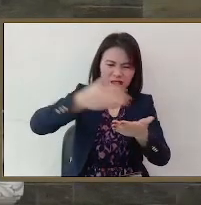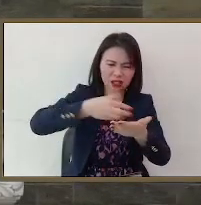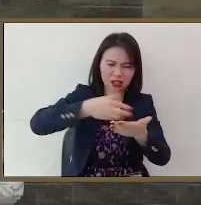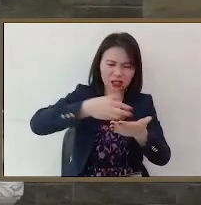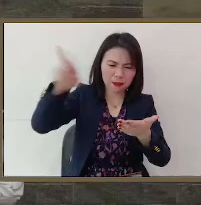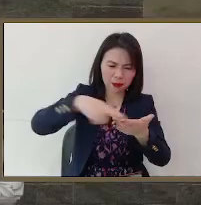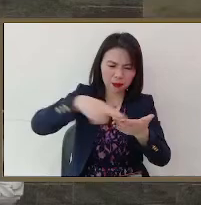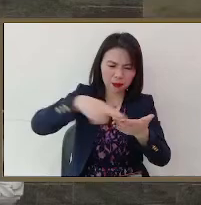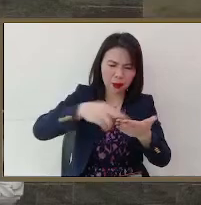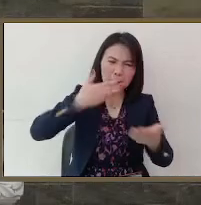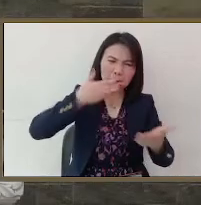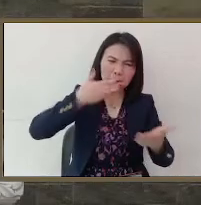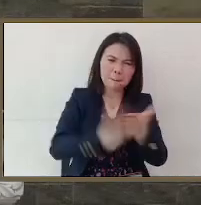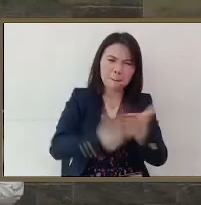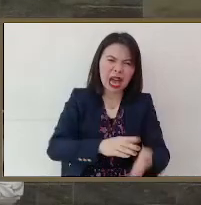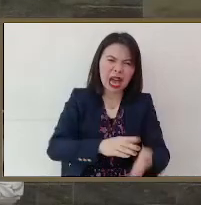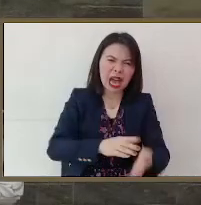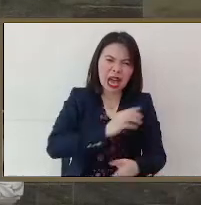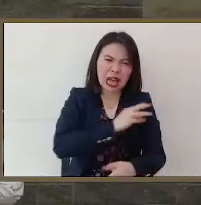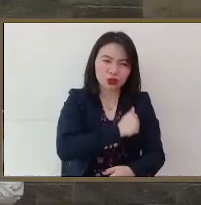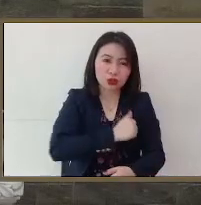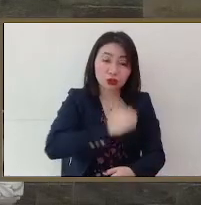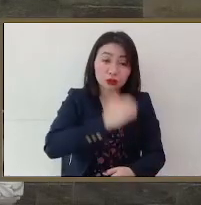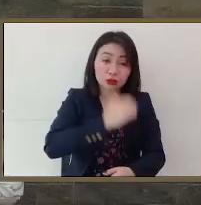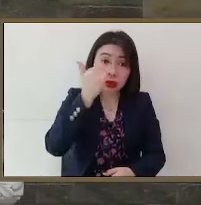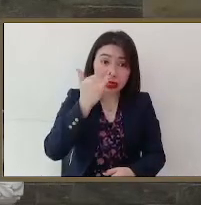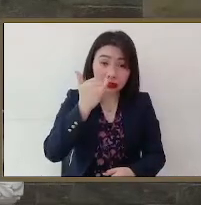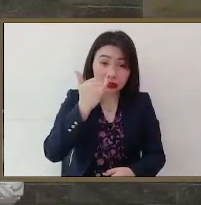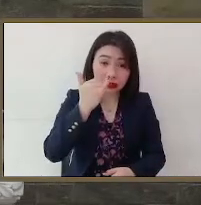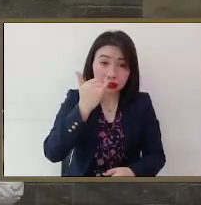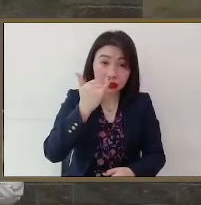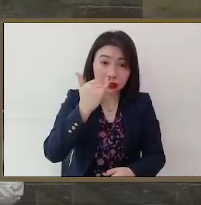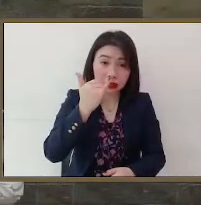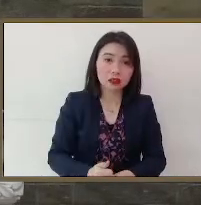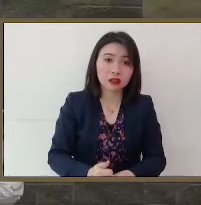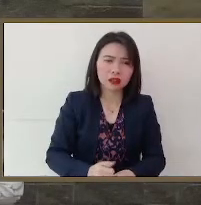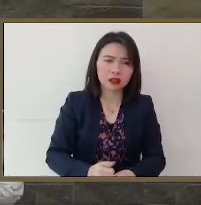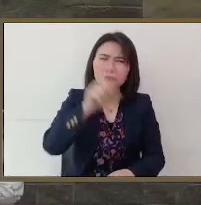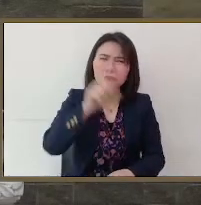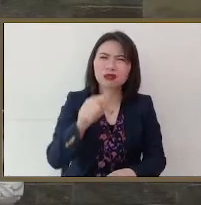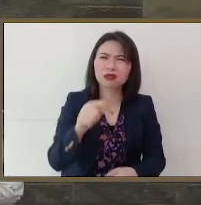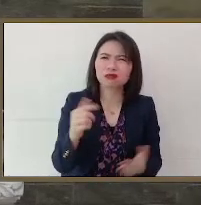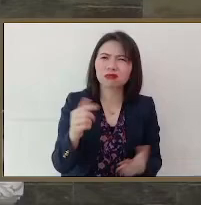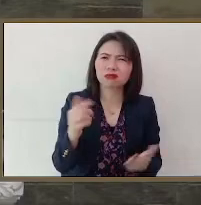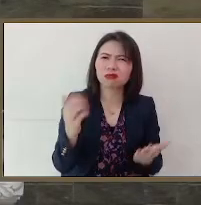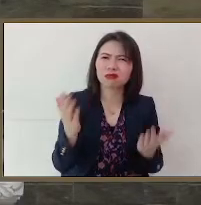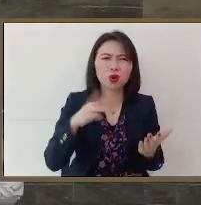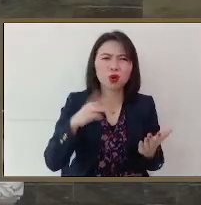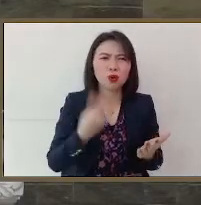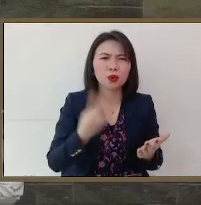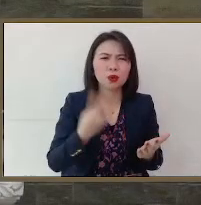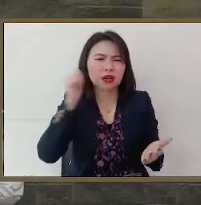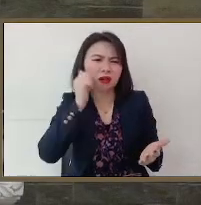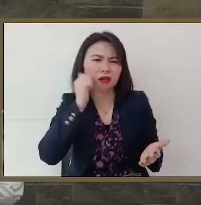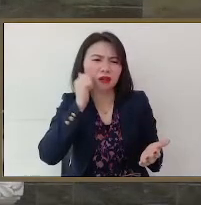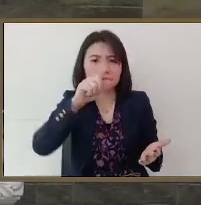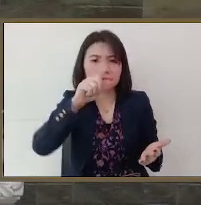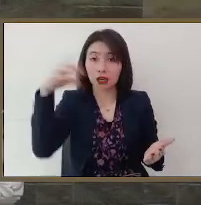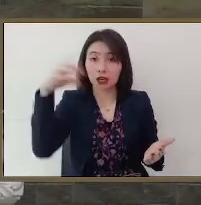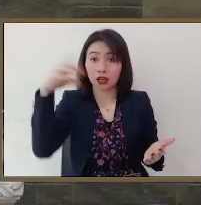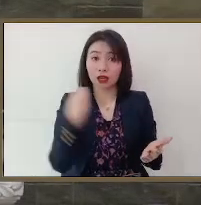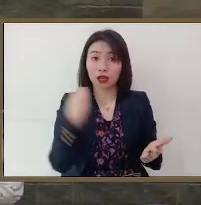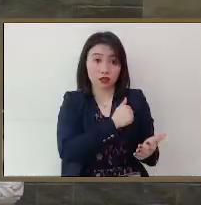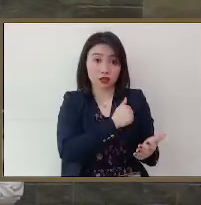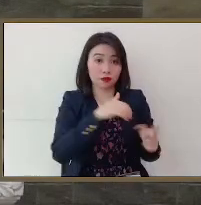pag-uugali natin. Why is that? Now, hindi po ba katakataka na dapat po nating i-check, mga kapatid, sa ating